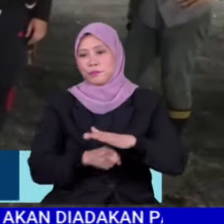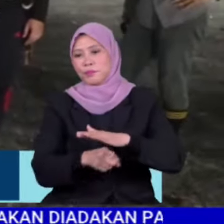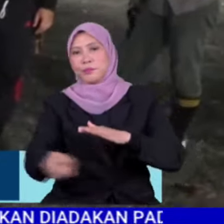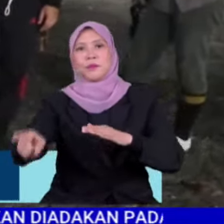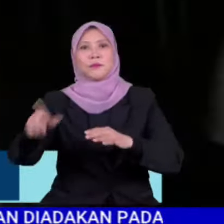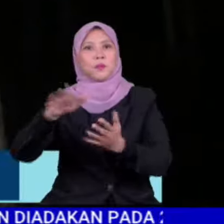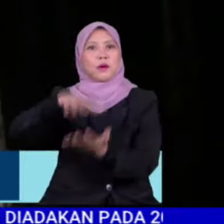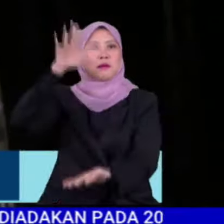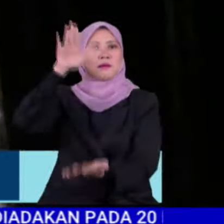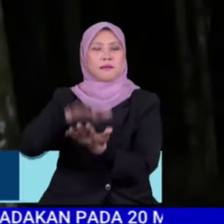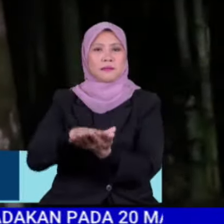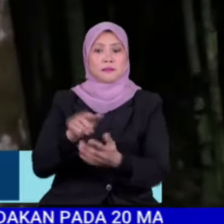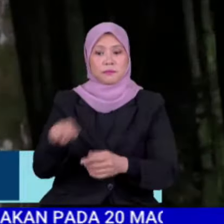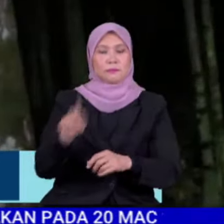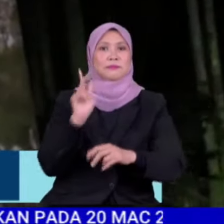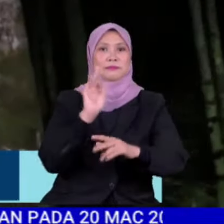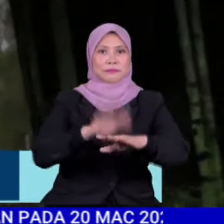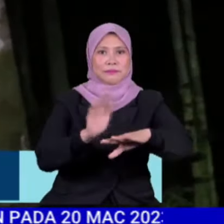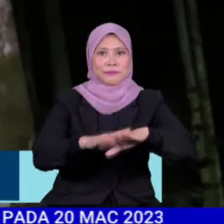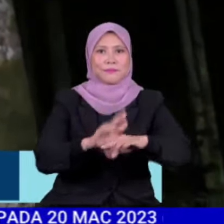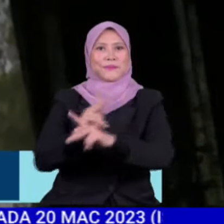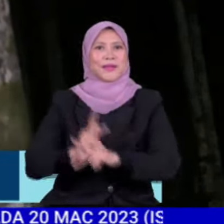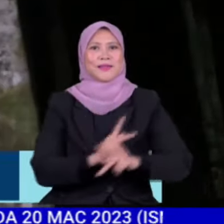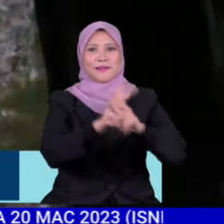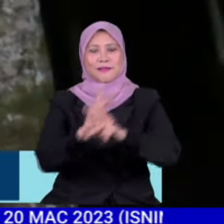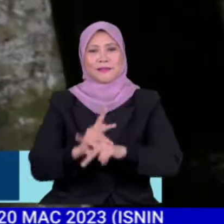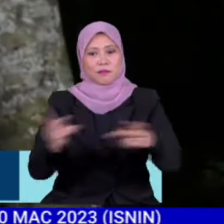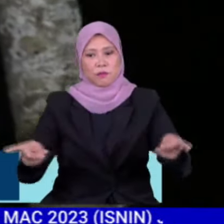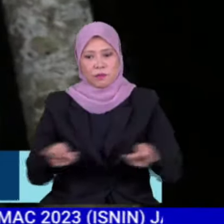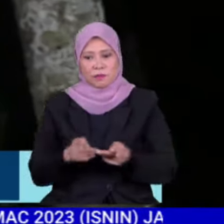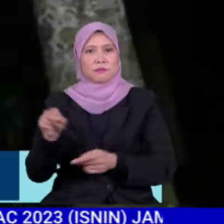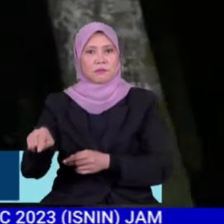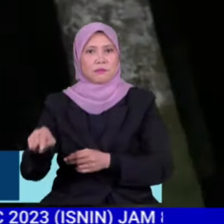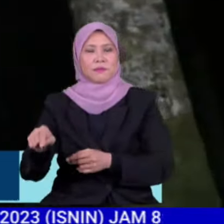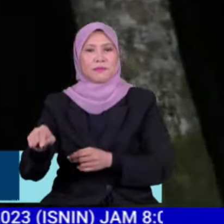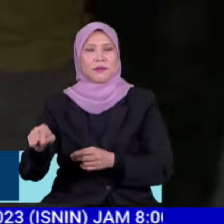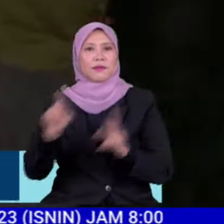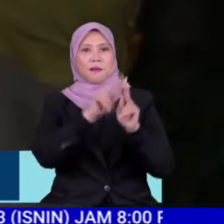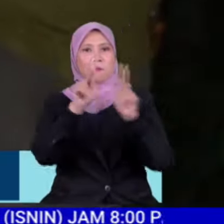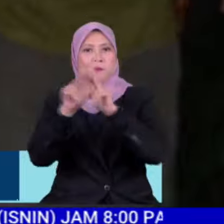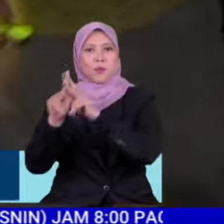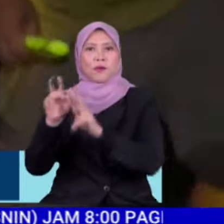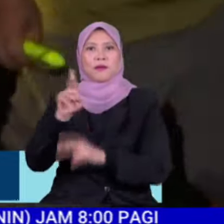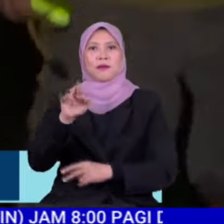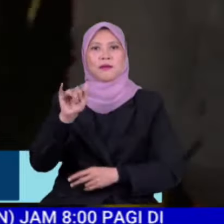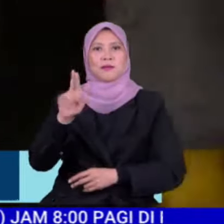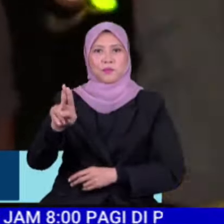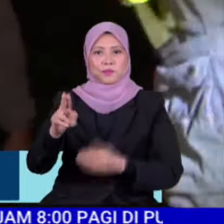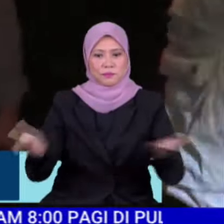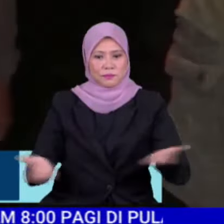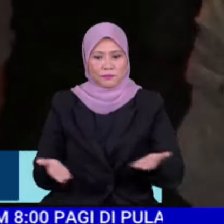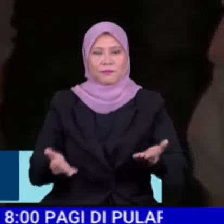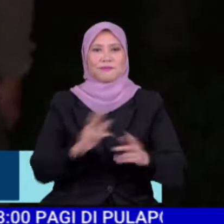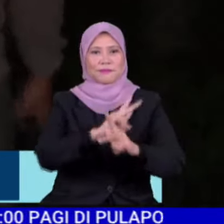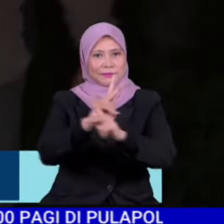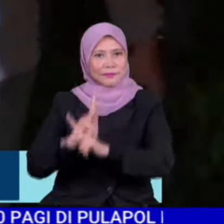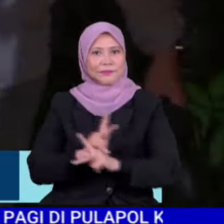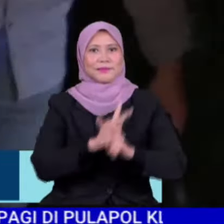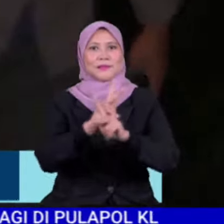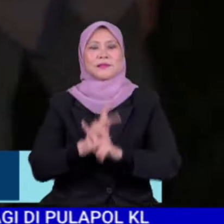telah mengeluarkan amaran berjaga-jaga kepada penduduk sekitar, terutamanya penduduk di kawasan Kampung Rayu di sekitar kawasan ini, bagi